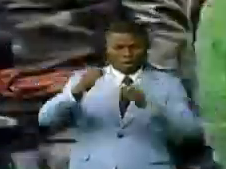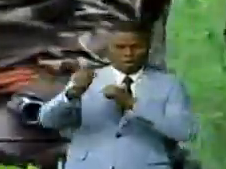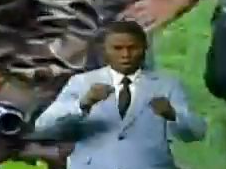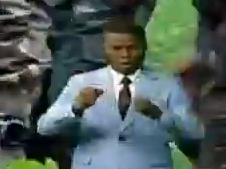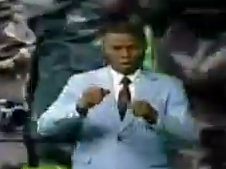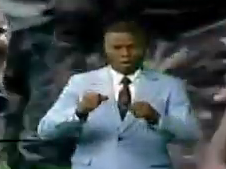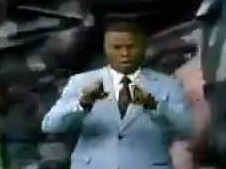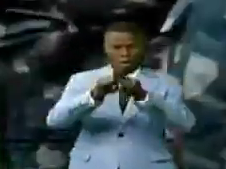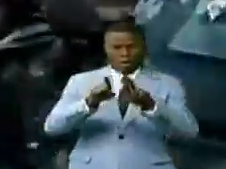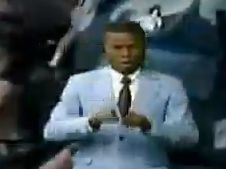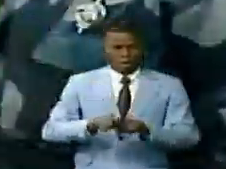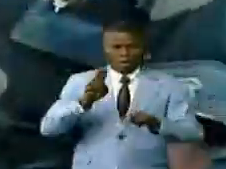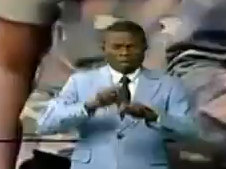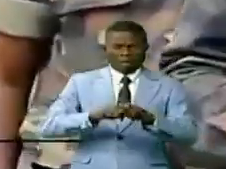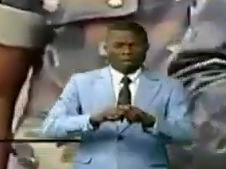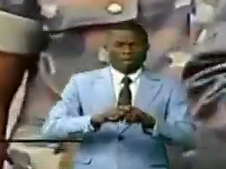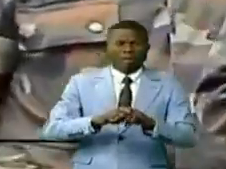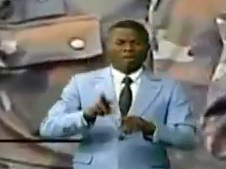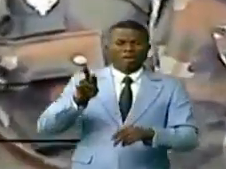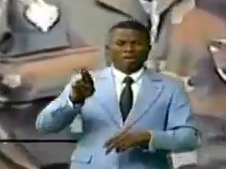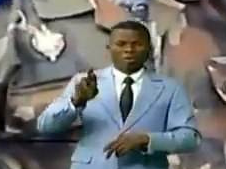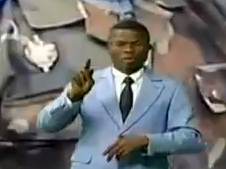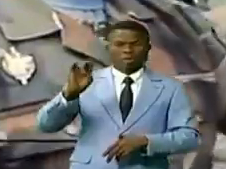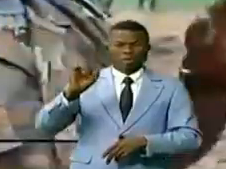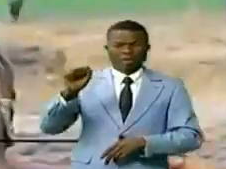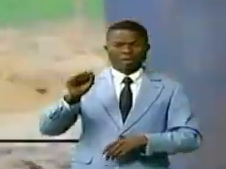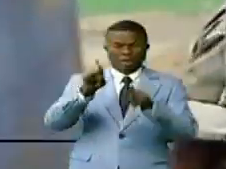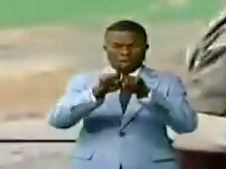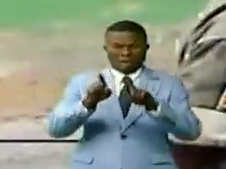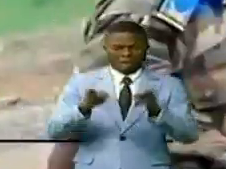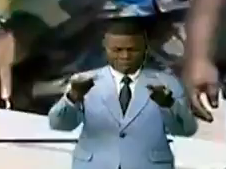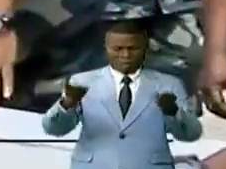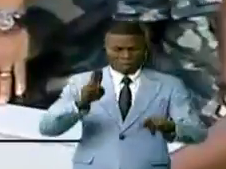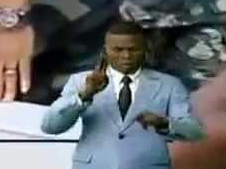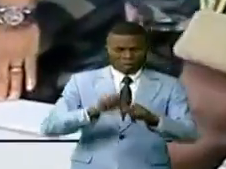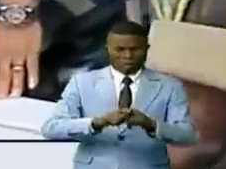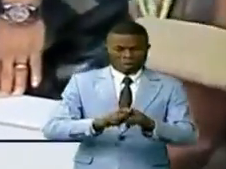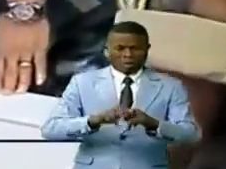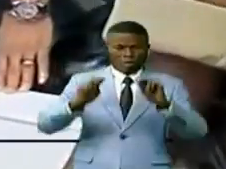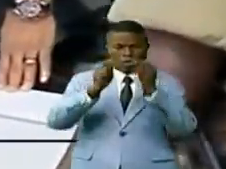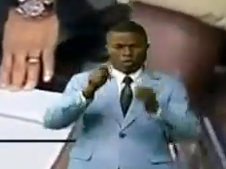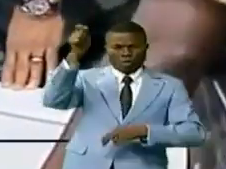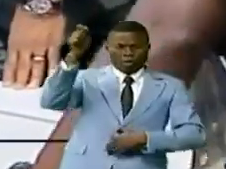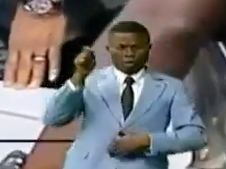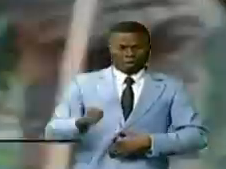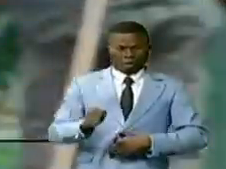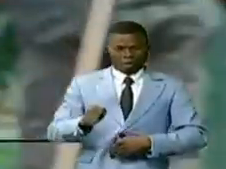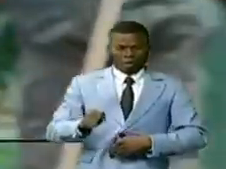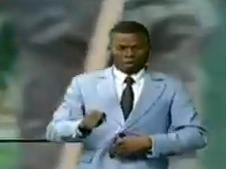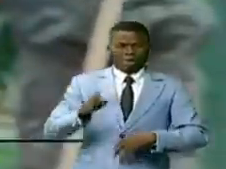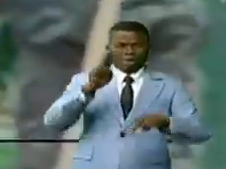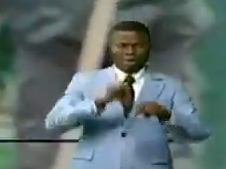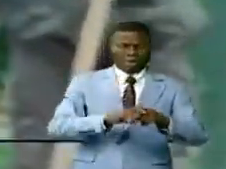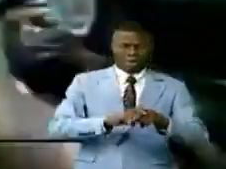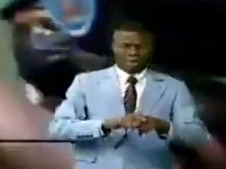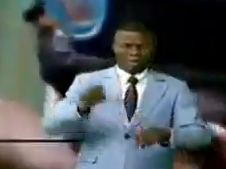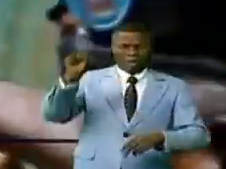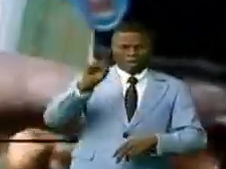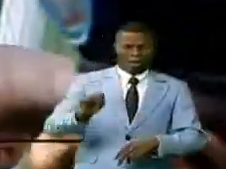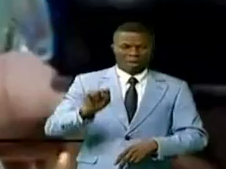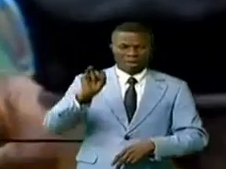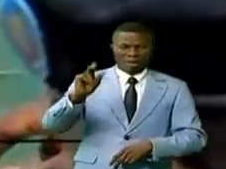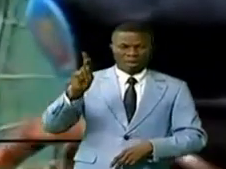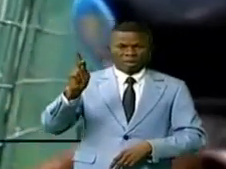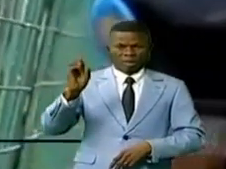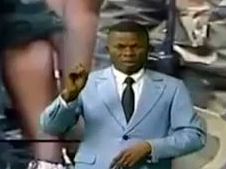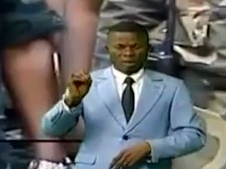jungle situé à Ouicha, ainsi que le camp qui abritera le troupe des bataillons Kanin situé au camp Chikotitamba la